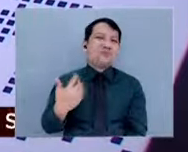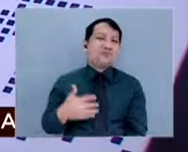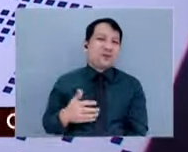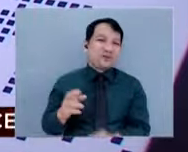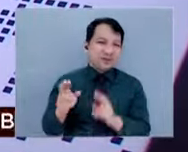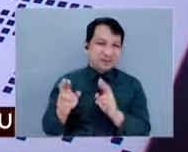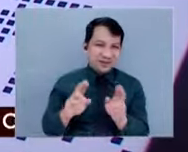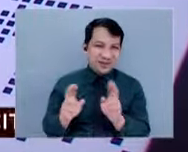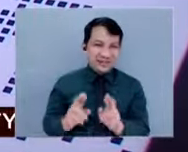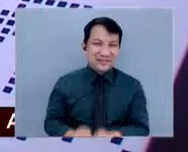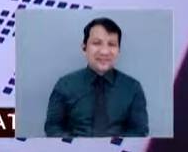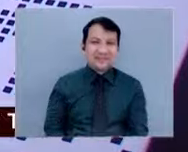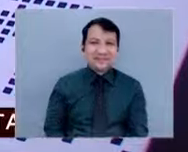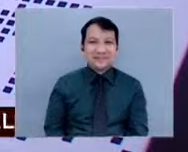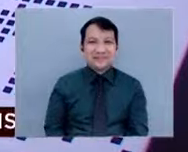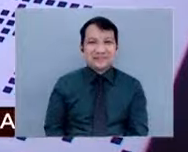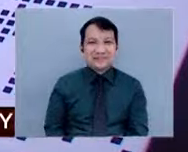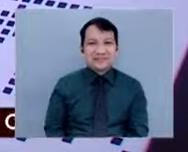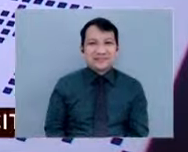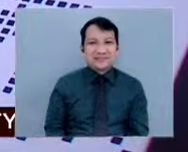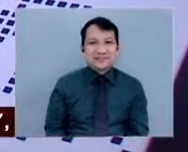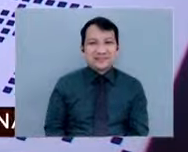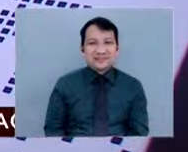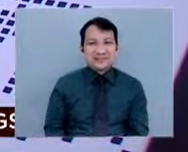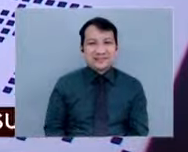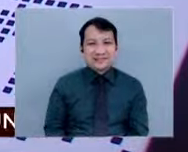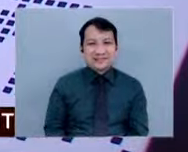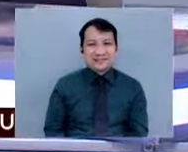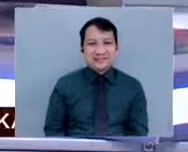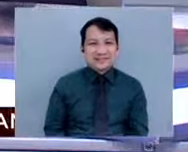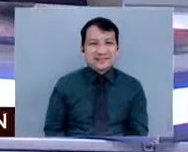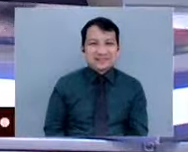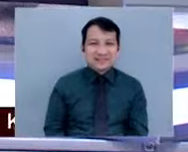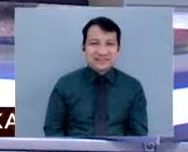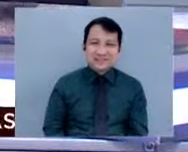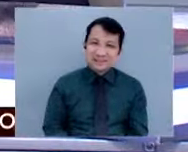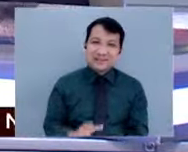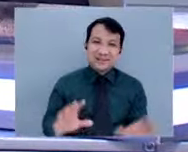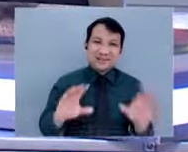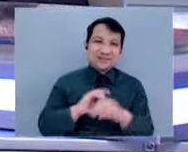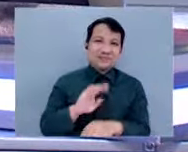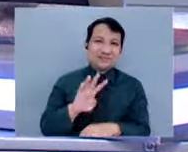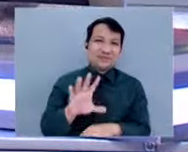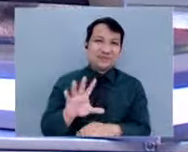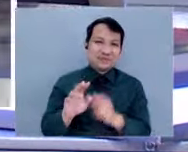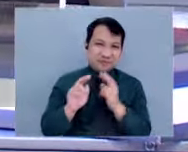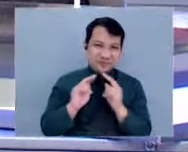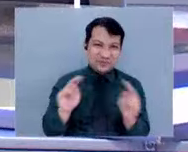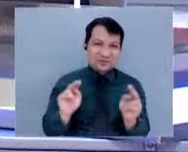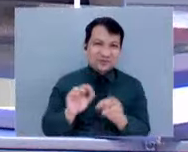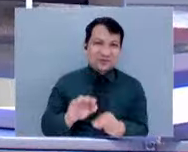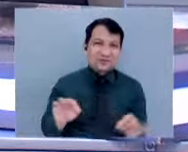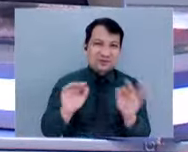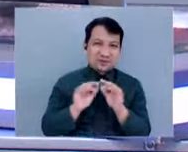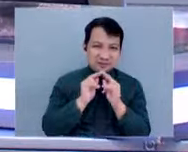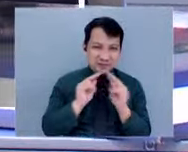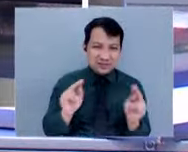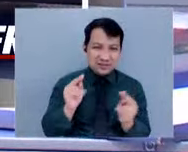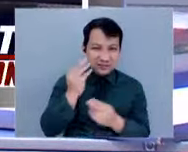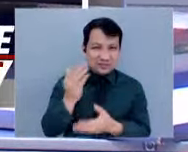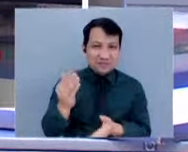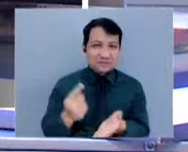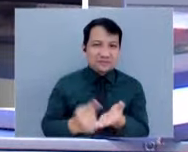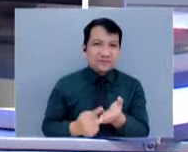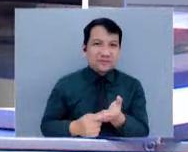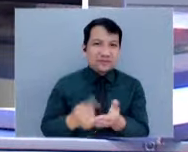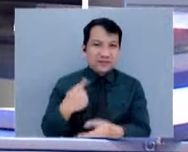Wedding ready? Nga naman, may minus one nga naman. Ayan po ang 45 minutes sa pag-imayos malagang headlines. Balitaan at diskusyon para sa